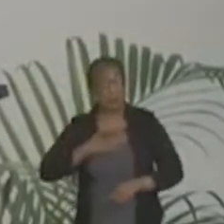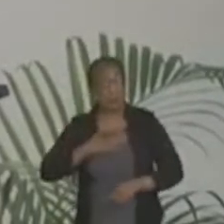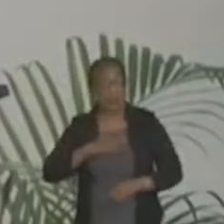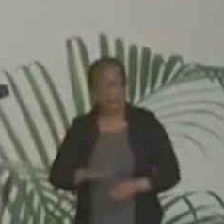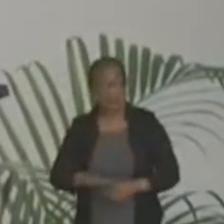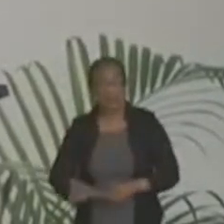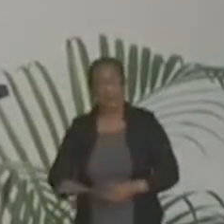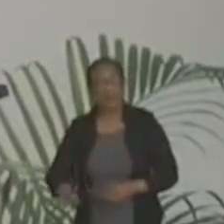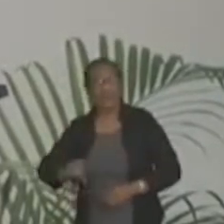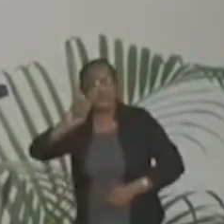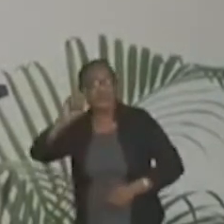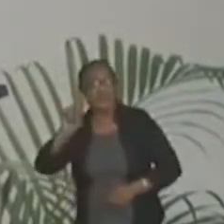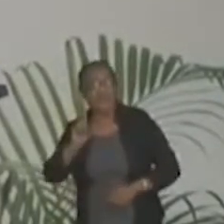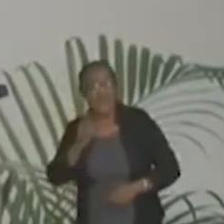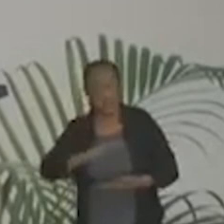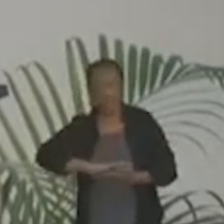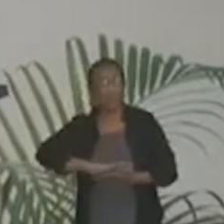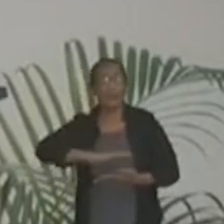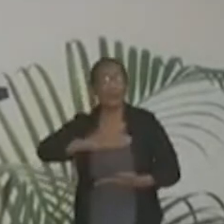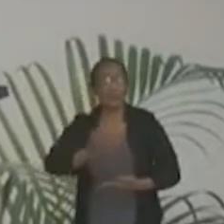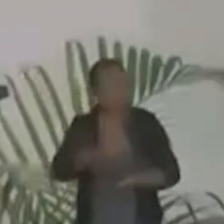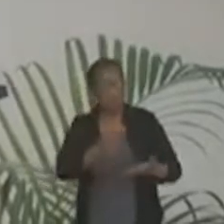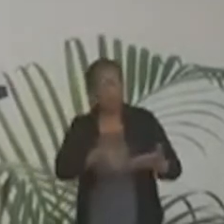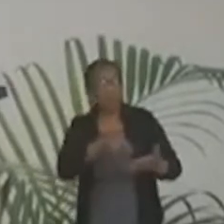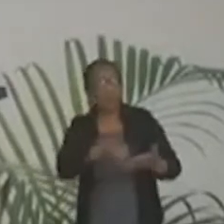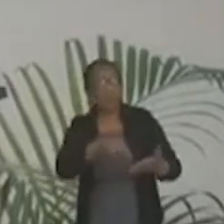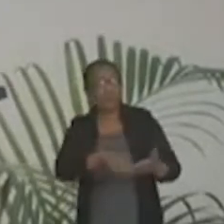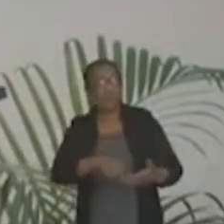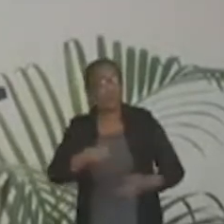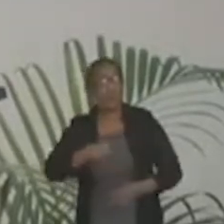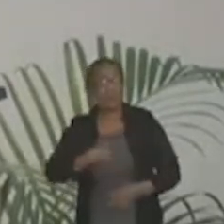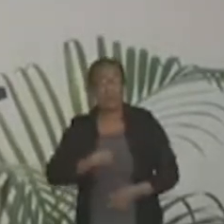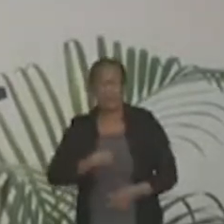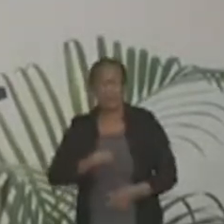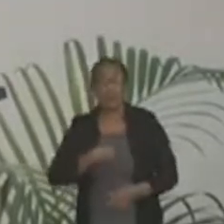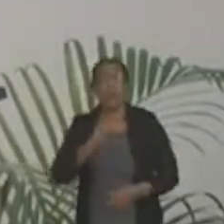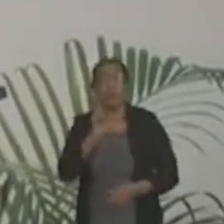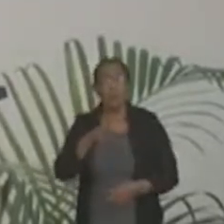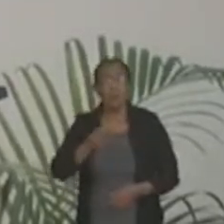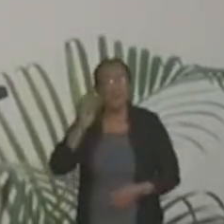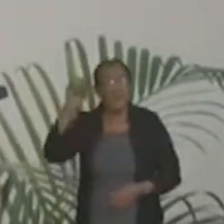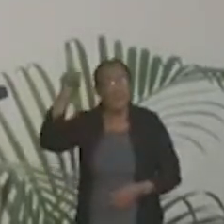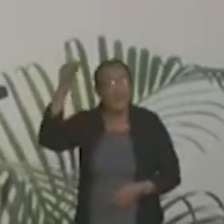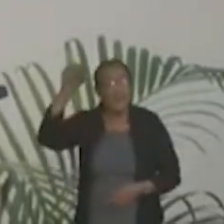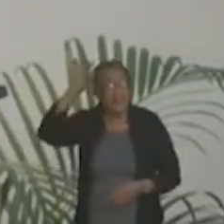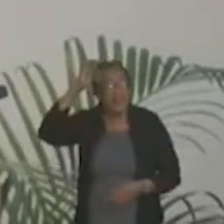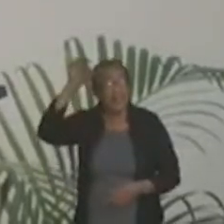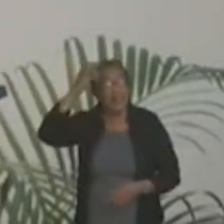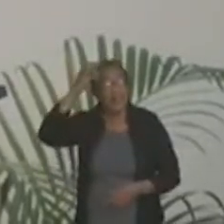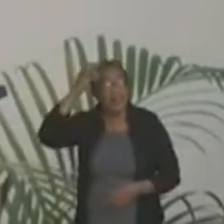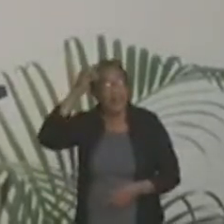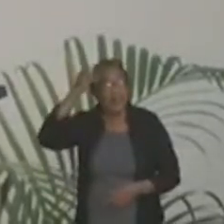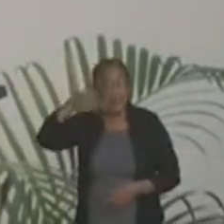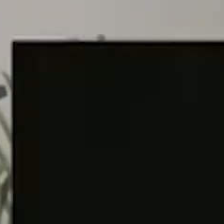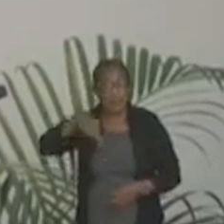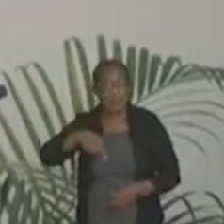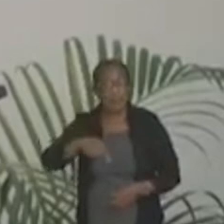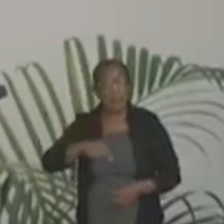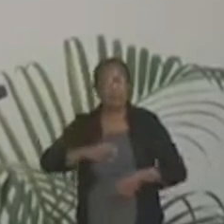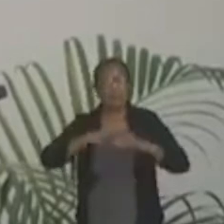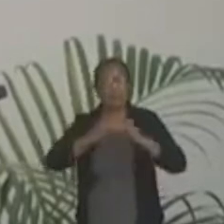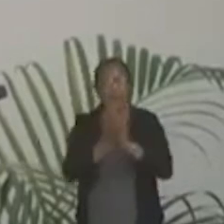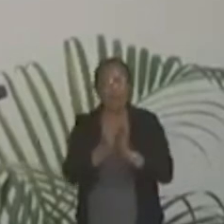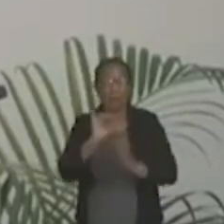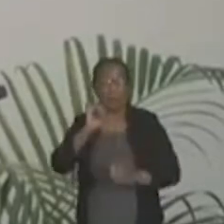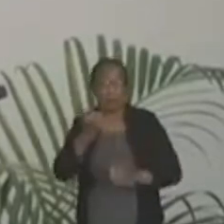zijn supersnel op een laptop of een tablet. Terwijl ik het nog moest leren. Maar van deze motorische skills en alle nieuwe